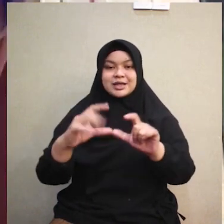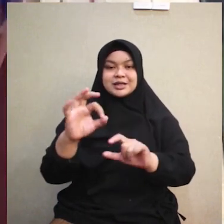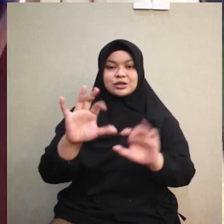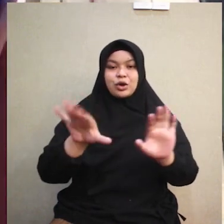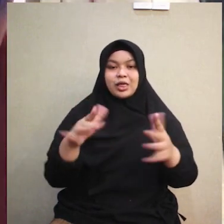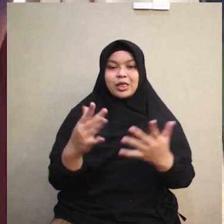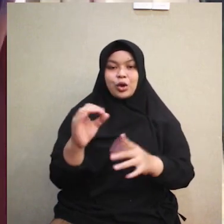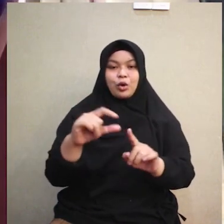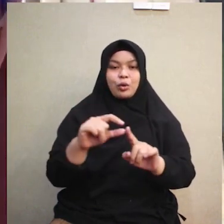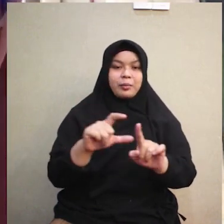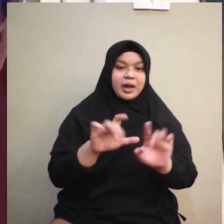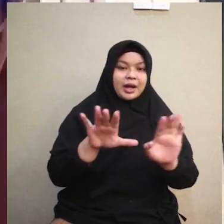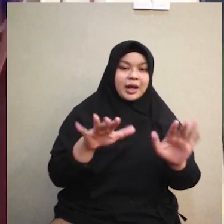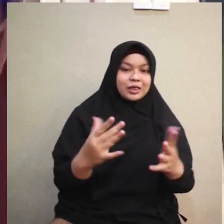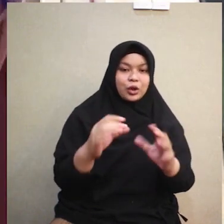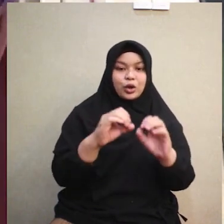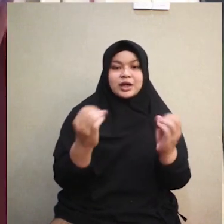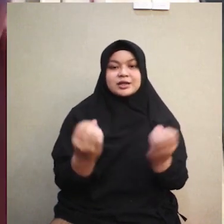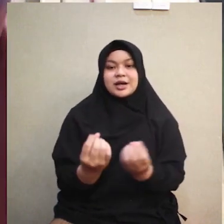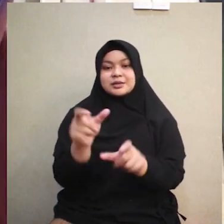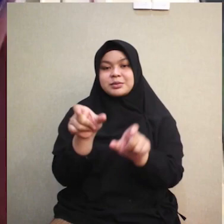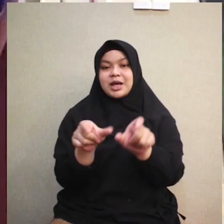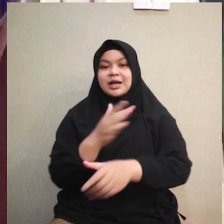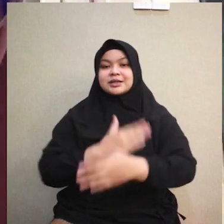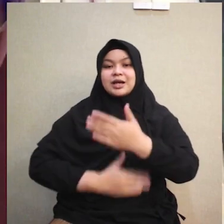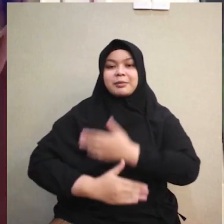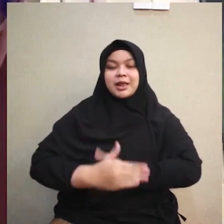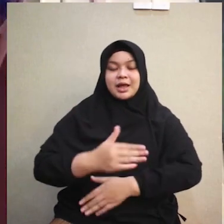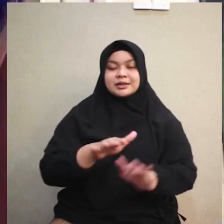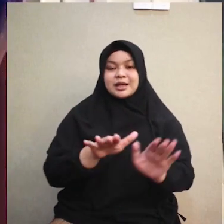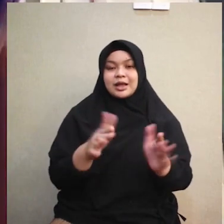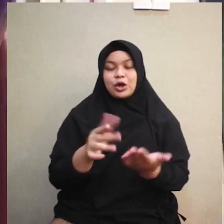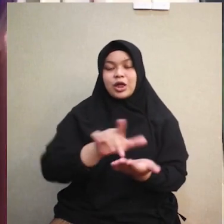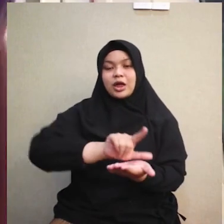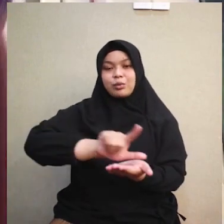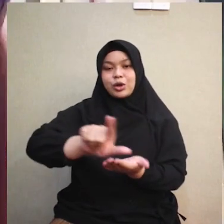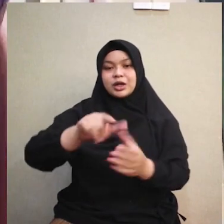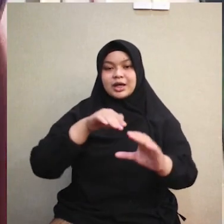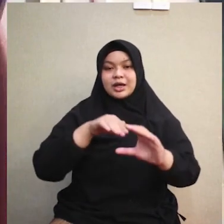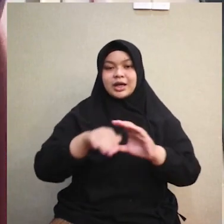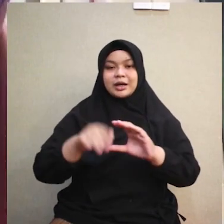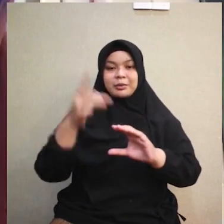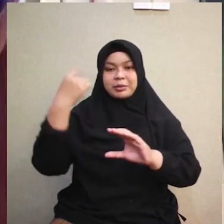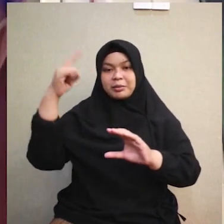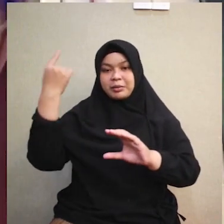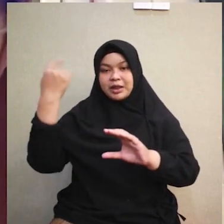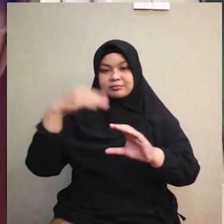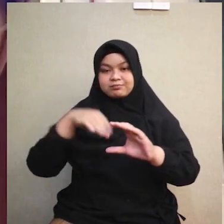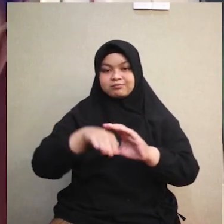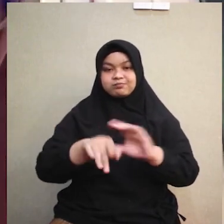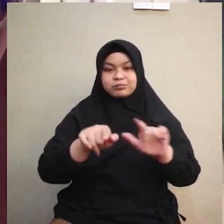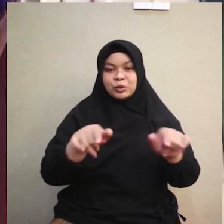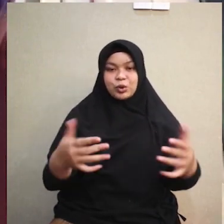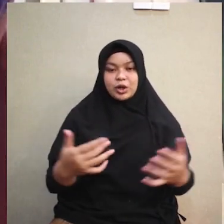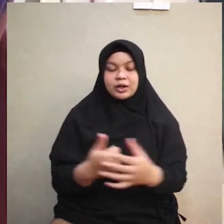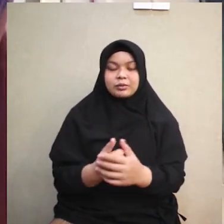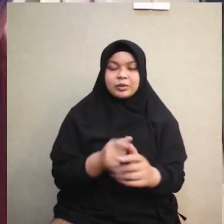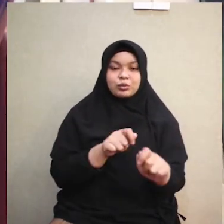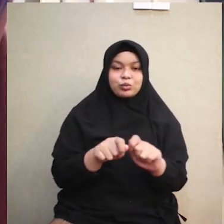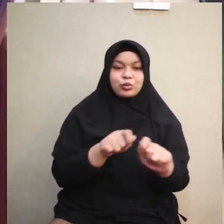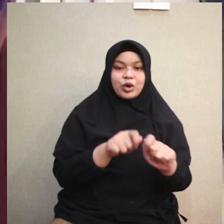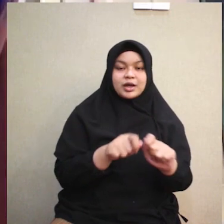atau organisasi penyandang disabilitas dan juga laporan yang dikirimkan oleh pemerintah kemudian mereka akan membuat